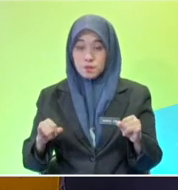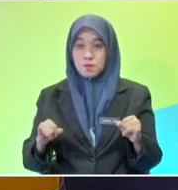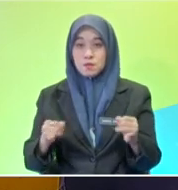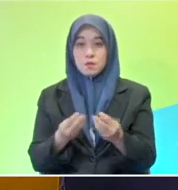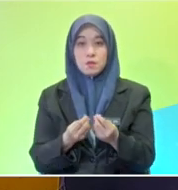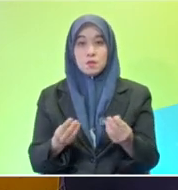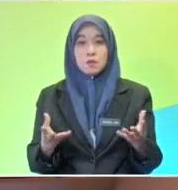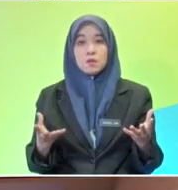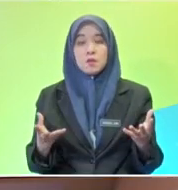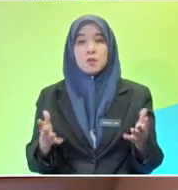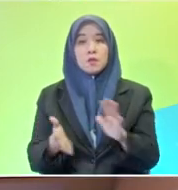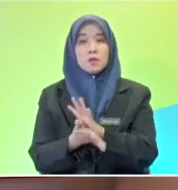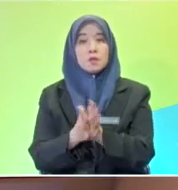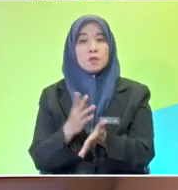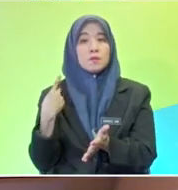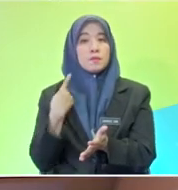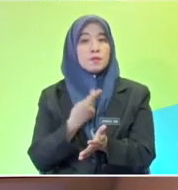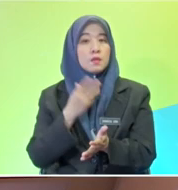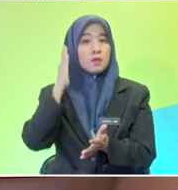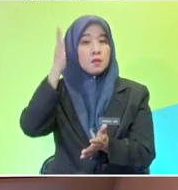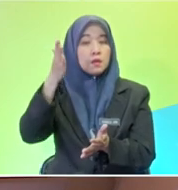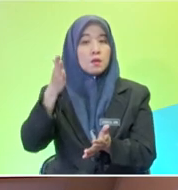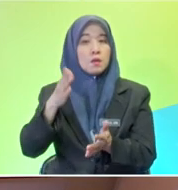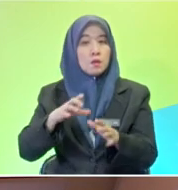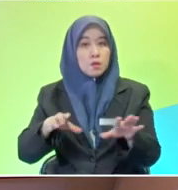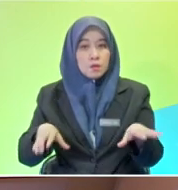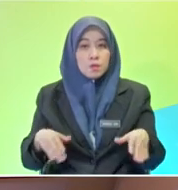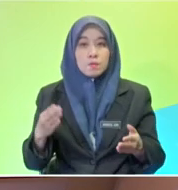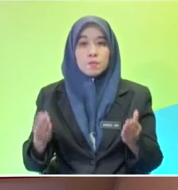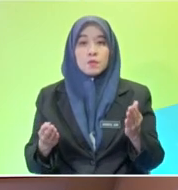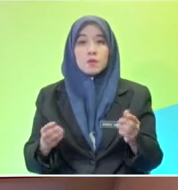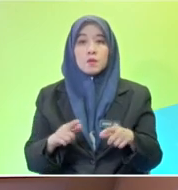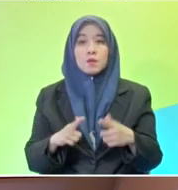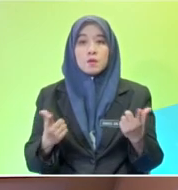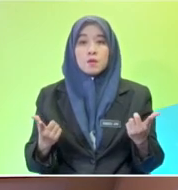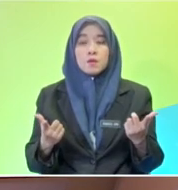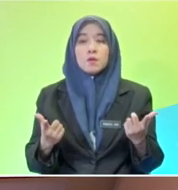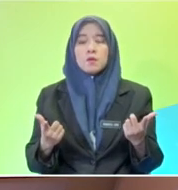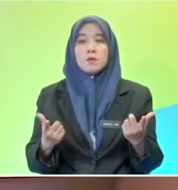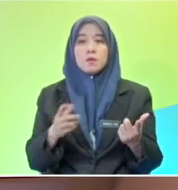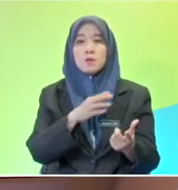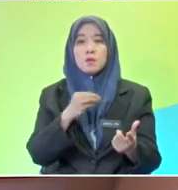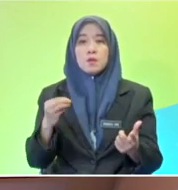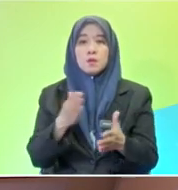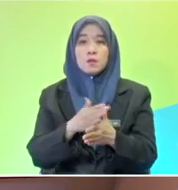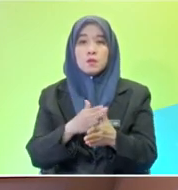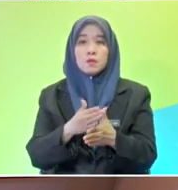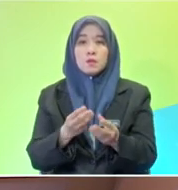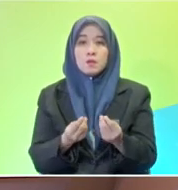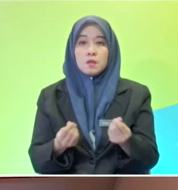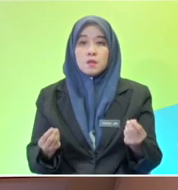Jadi kita akan buat banding beza di antara tanah kebun dan juga